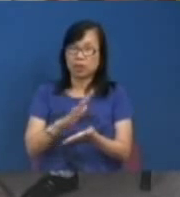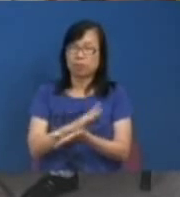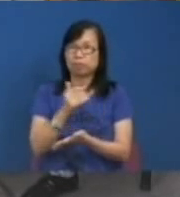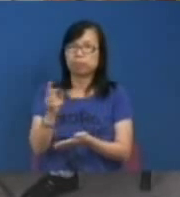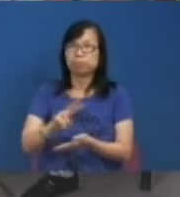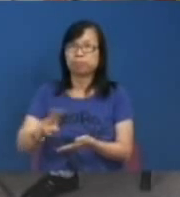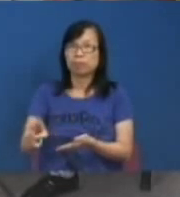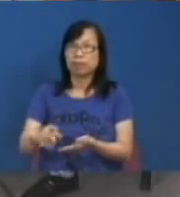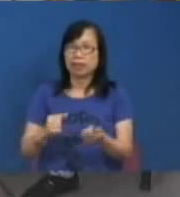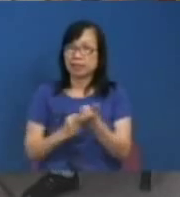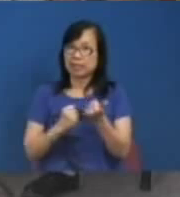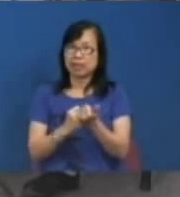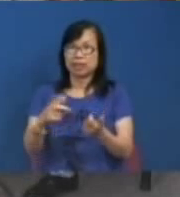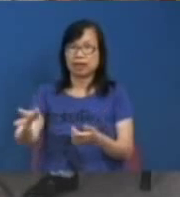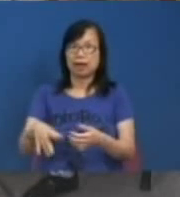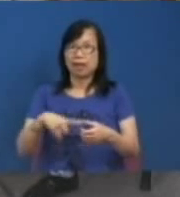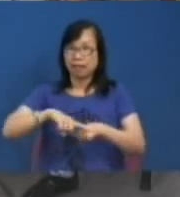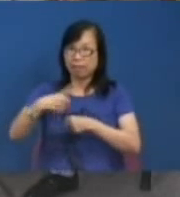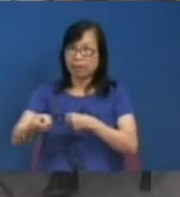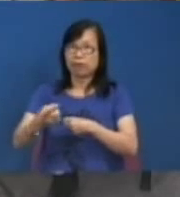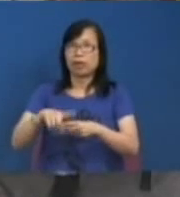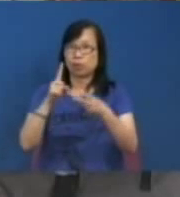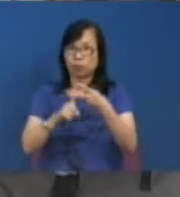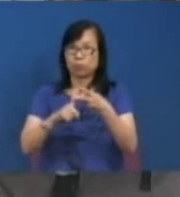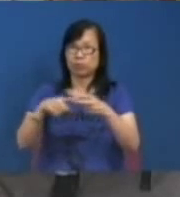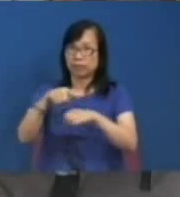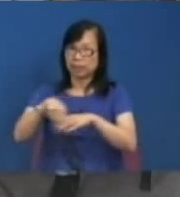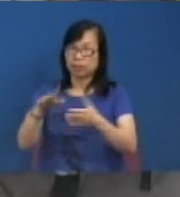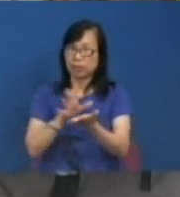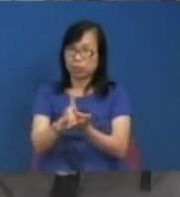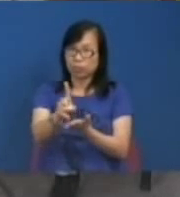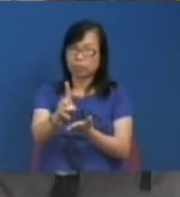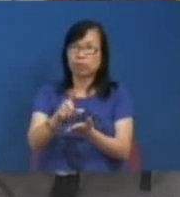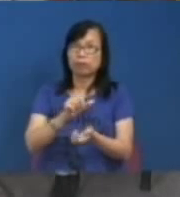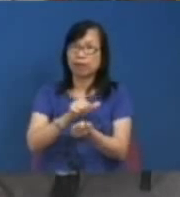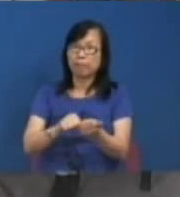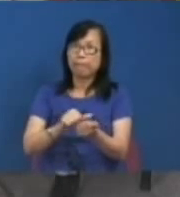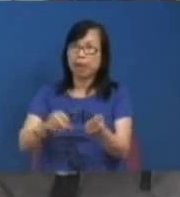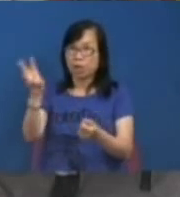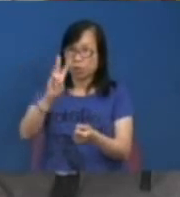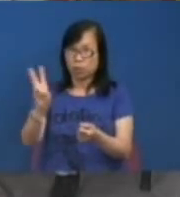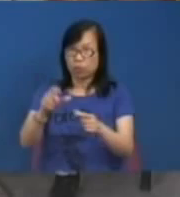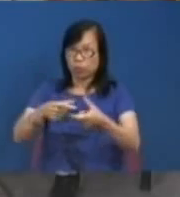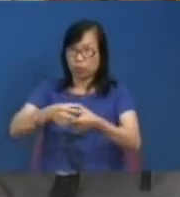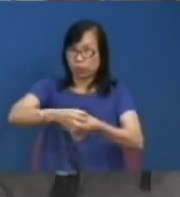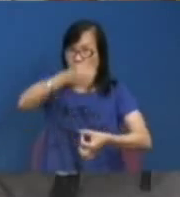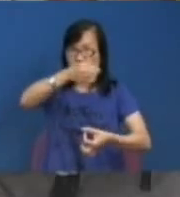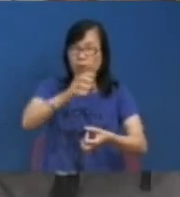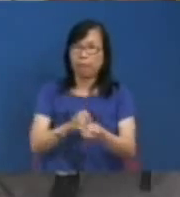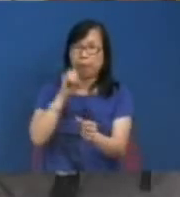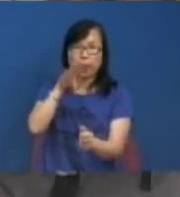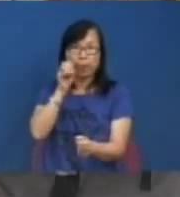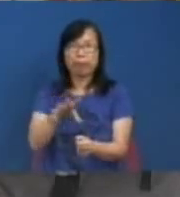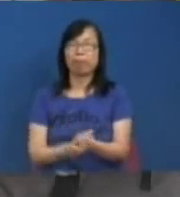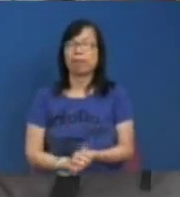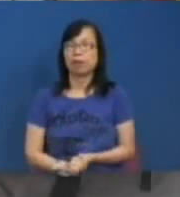另外身边呢就是林志金工程师，也是我们专业动力的水务渠务工程的顾问。 大家好， 多